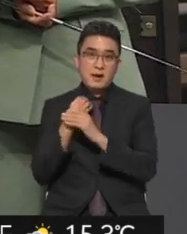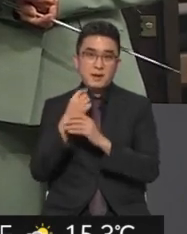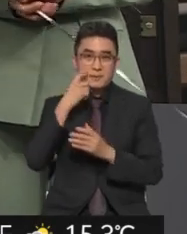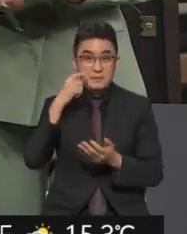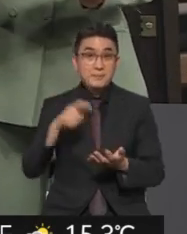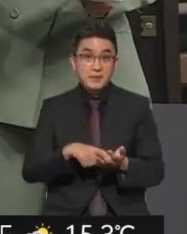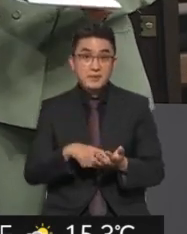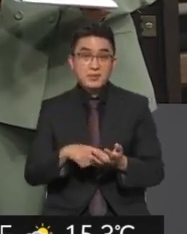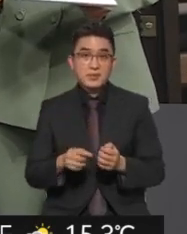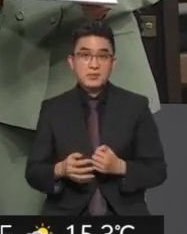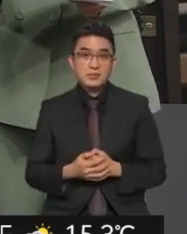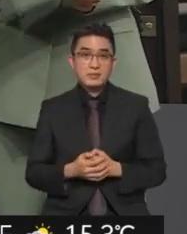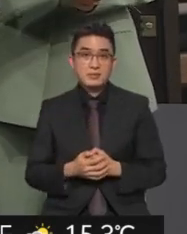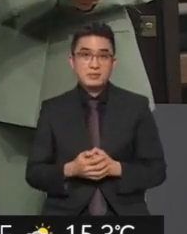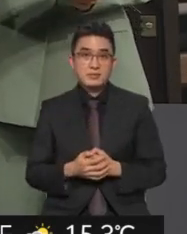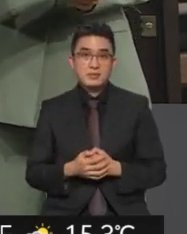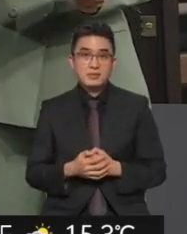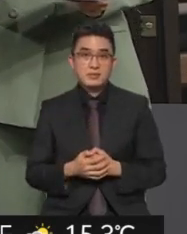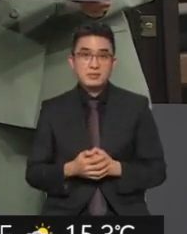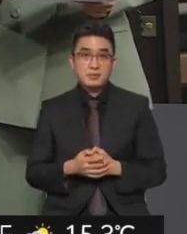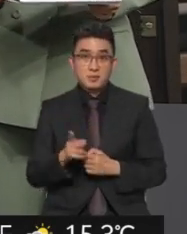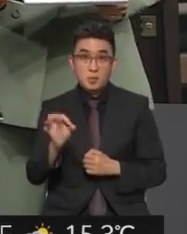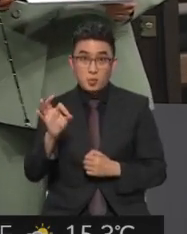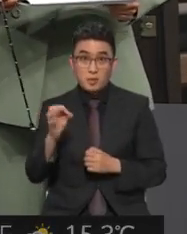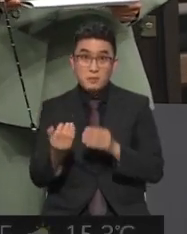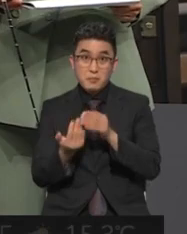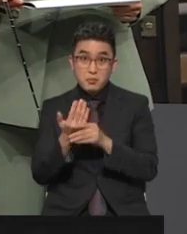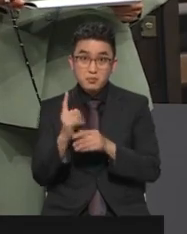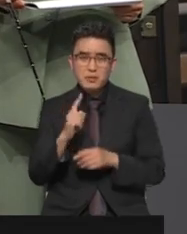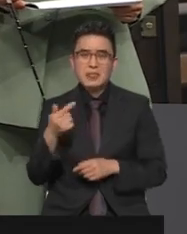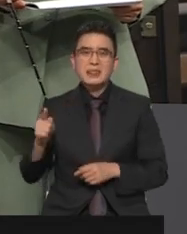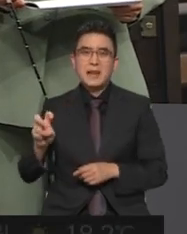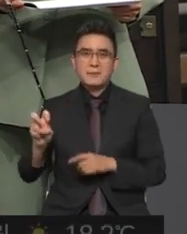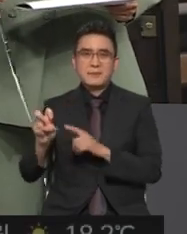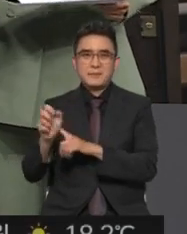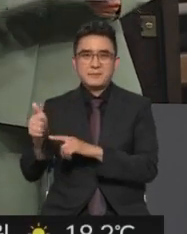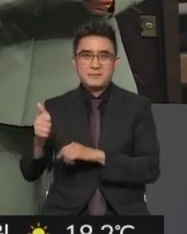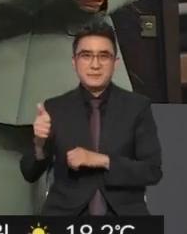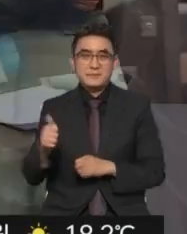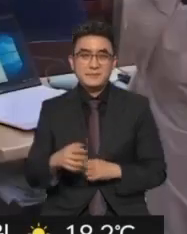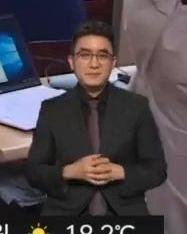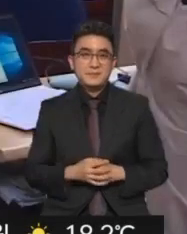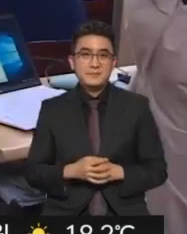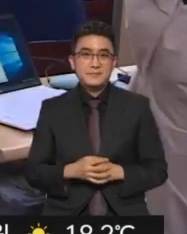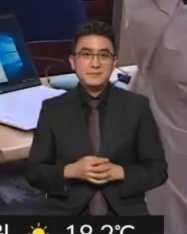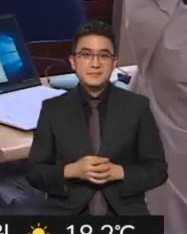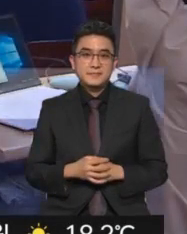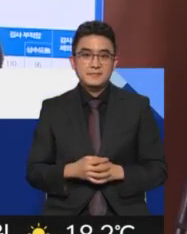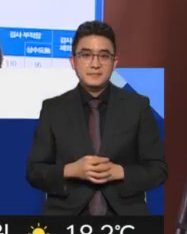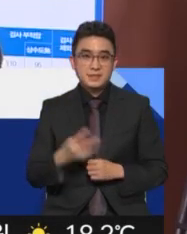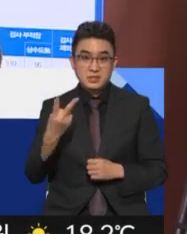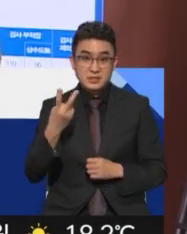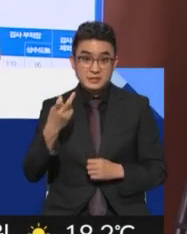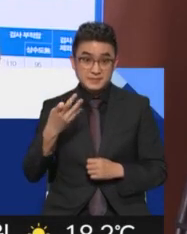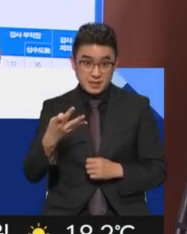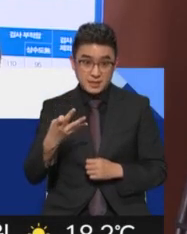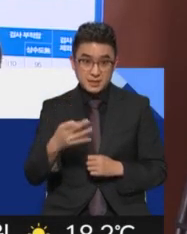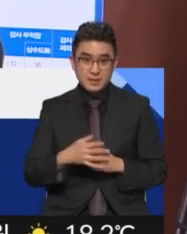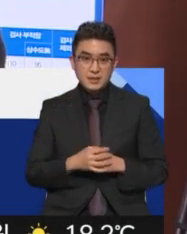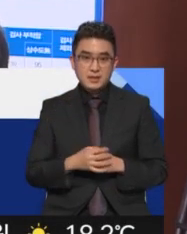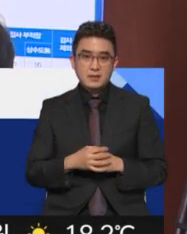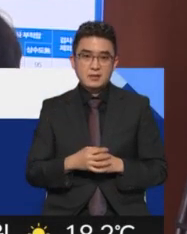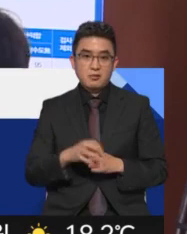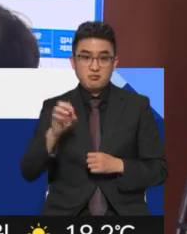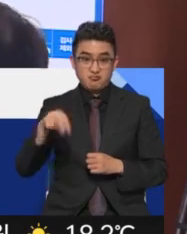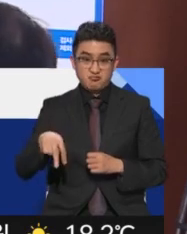포착이 되는데요 당시에도 돈의 출처 남 변호사였다고 합니다 검찰은 2014년에도 유동규 전